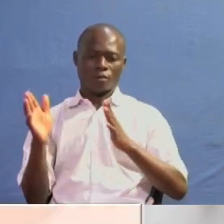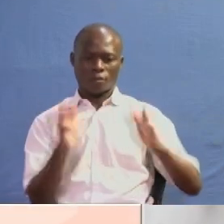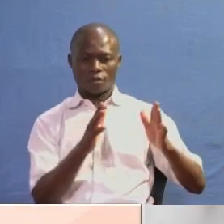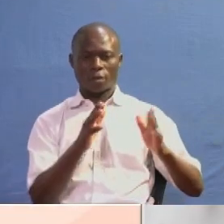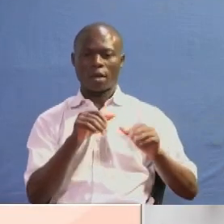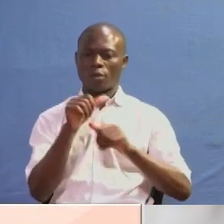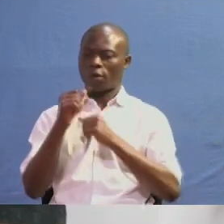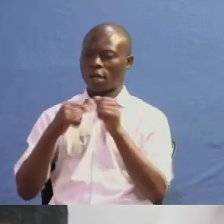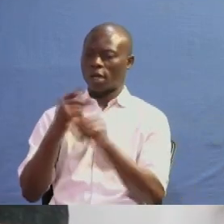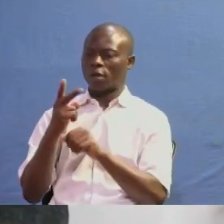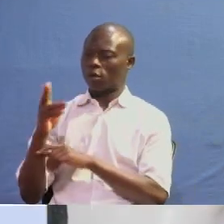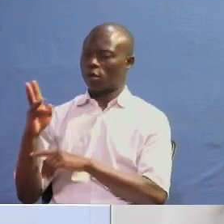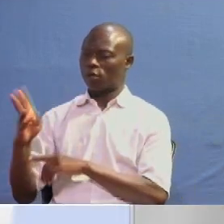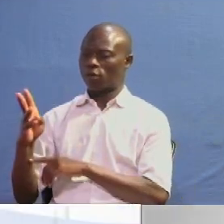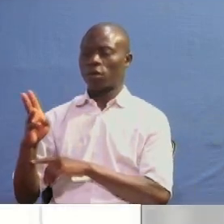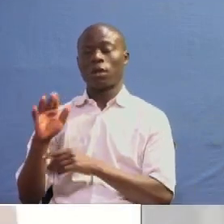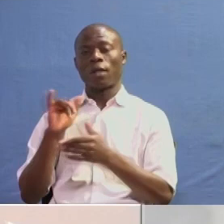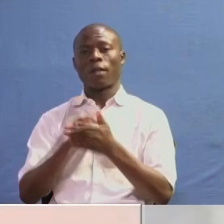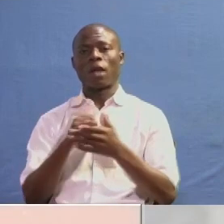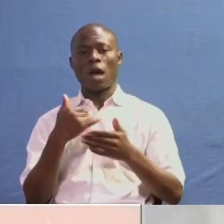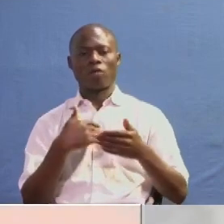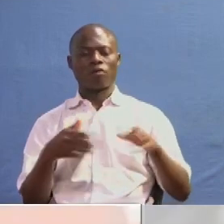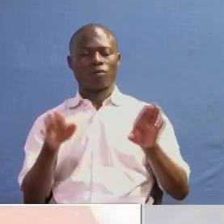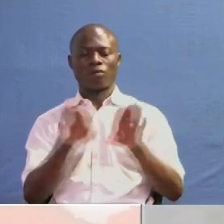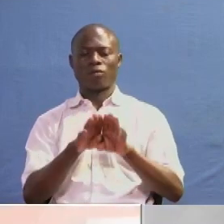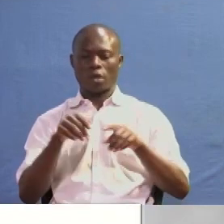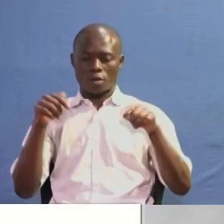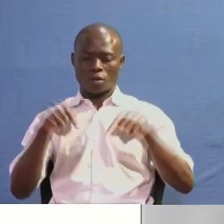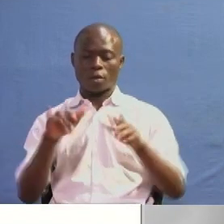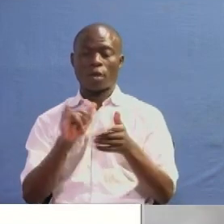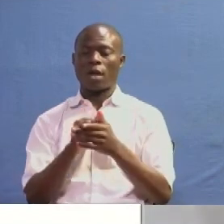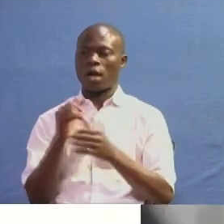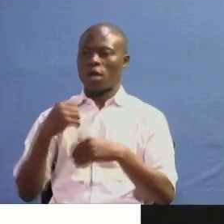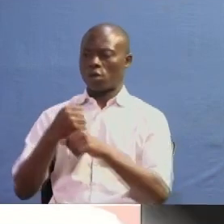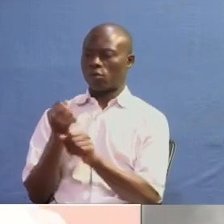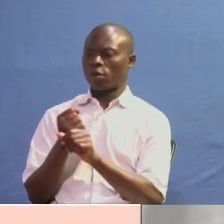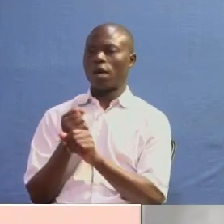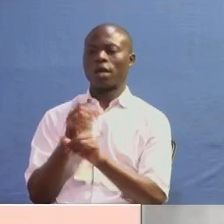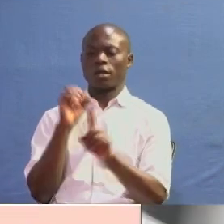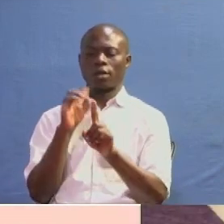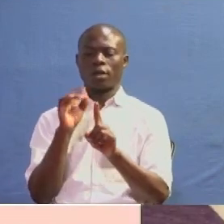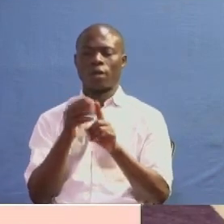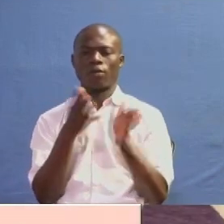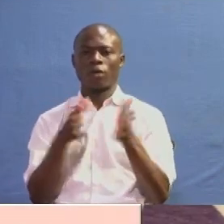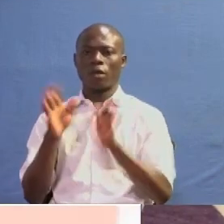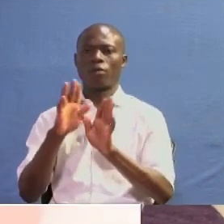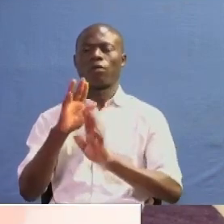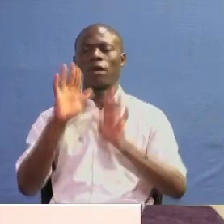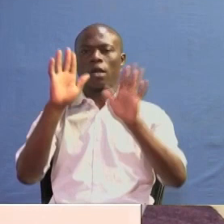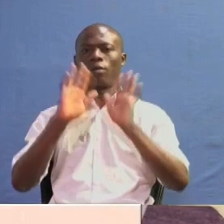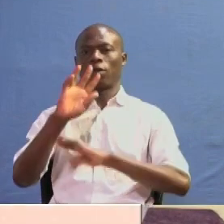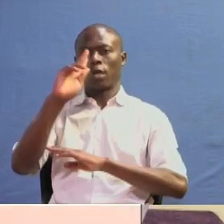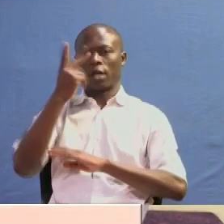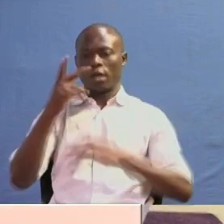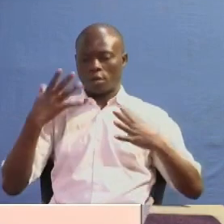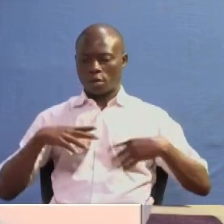mwaka 2024 ambalo limefunguliwa hii leo linanuia kutengeneza sera, ikitoa nafasi muhimu kwa Kenya